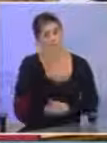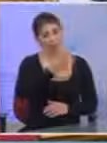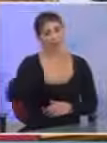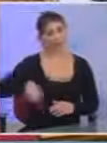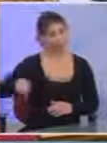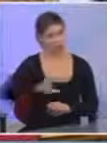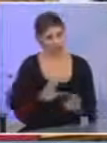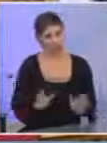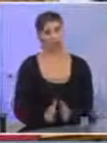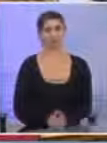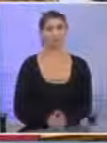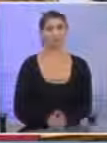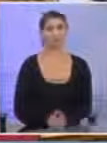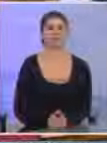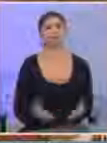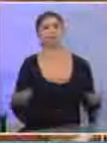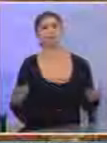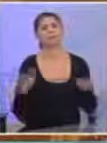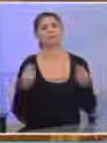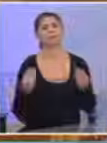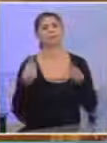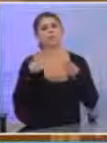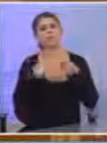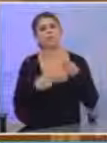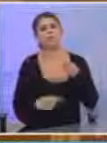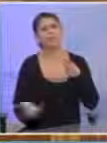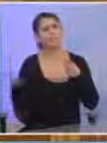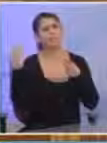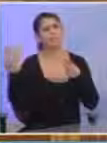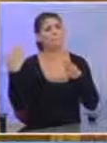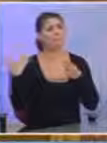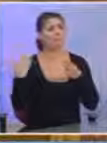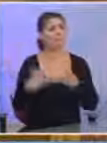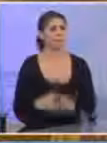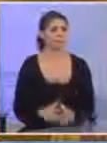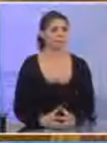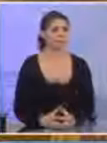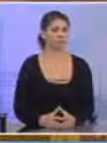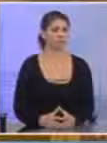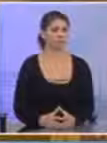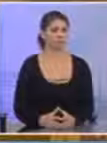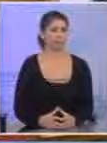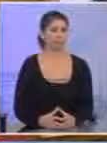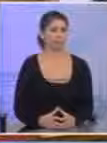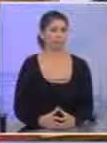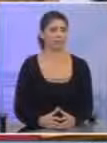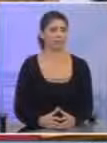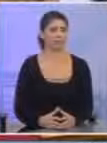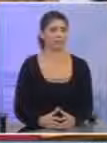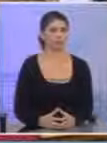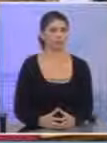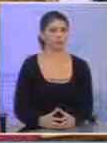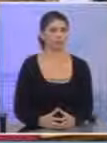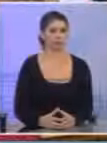όλους. Παρά τις ποικίλες, παλιές, προεκλογικές σας... Κύριε Γεωργιάδη, συγγνώμη για 30 δεύτερα.